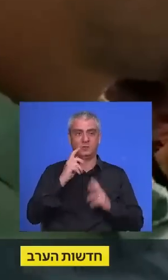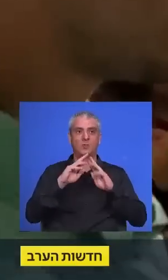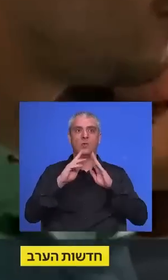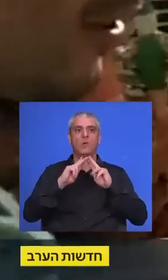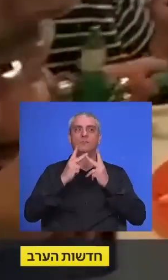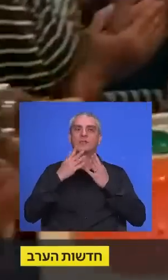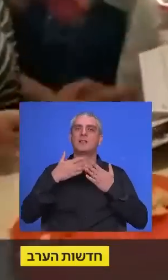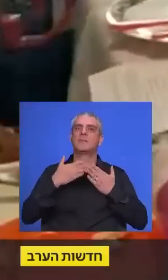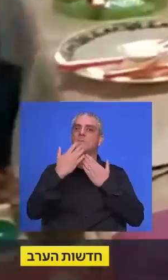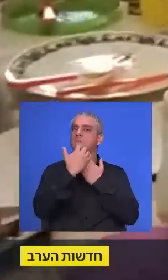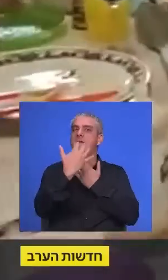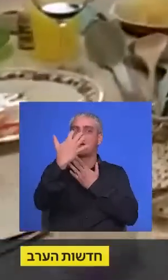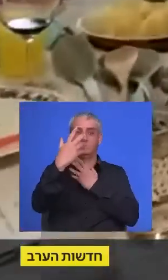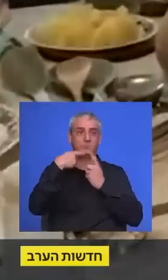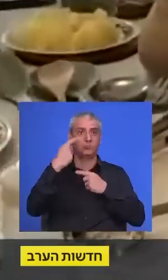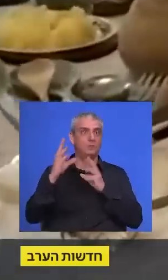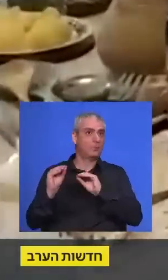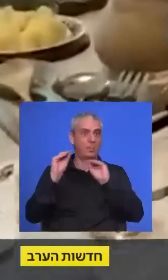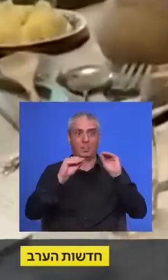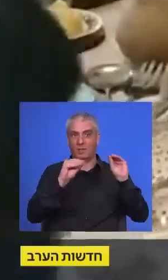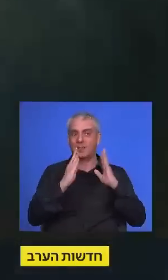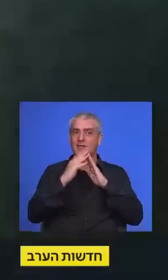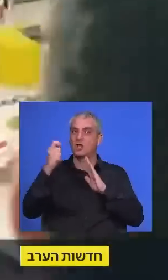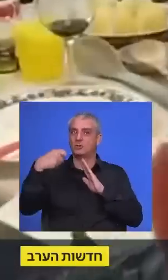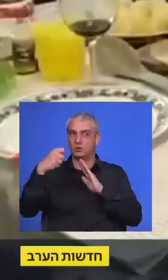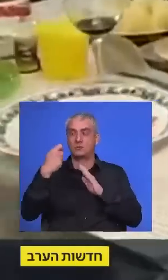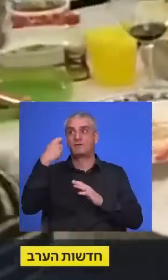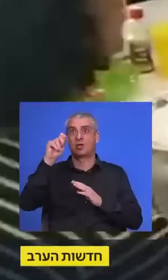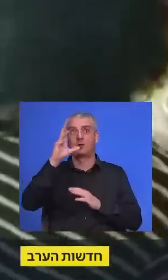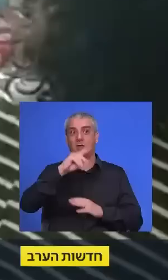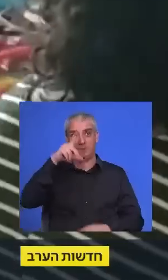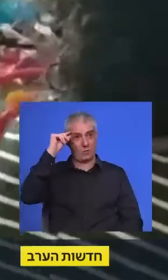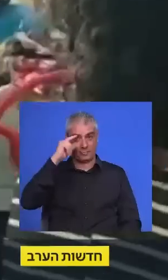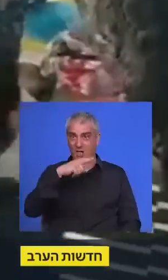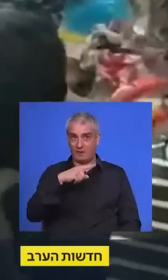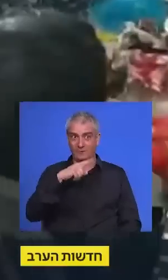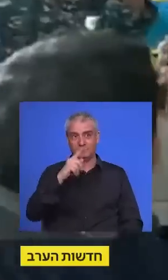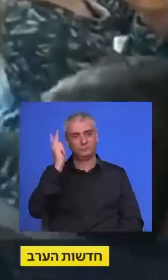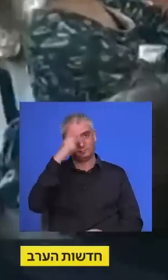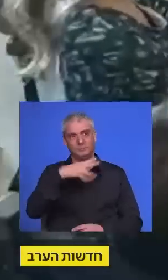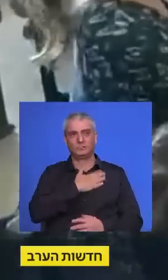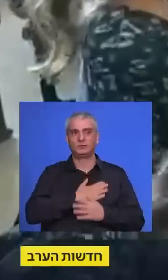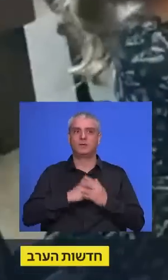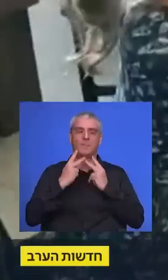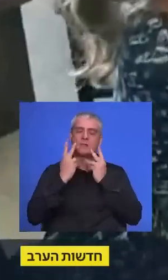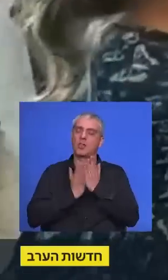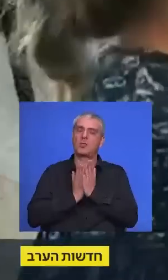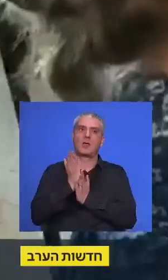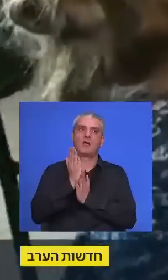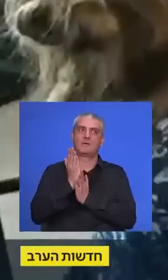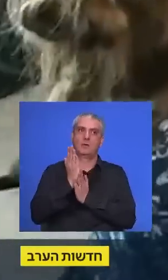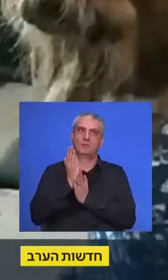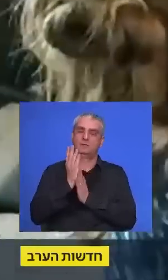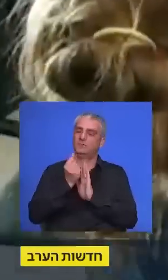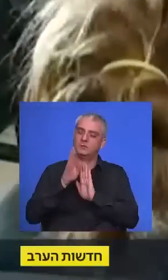מפרס, שאחרי שנים שזזו יחד בין דירות סחורות ויקרות בדרום תל אביב, הם הבינו שהם רוצים פתרון דיור קבוע